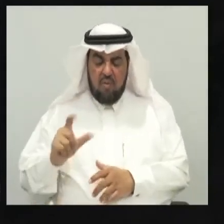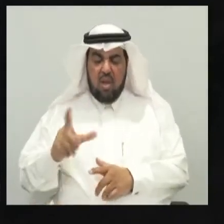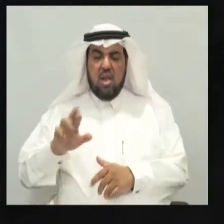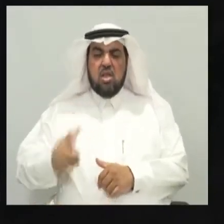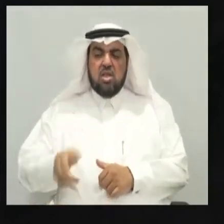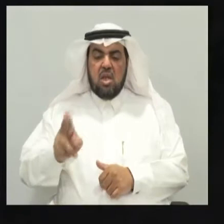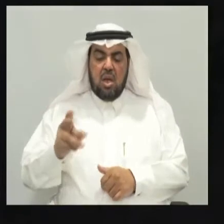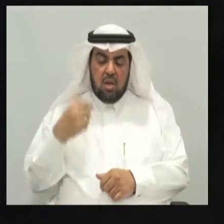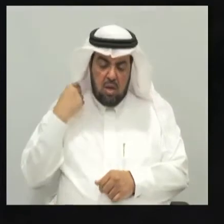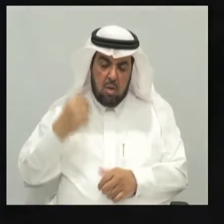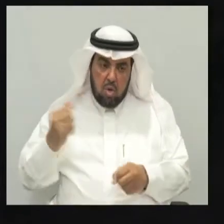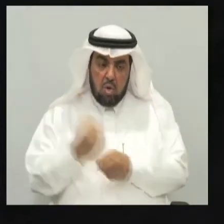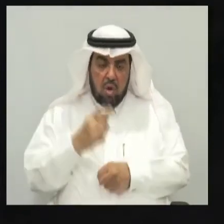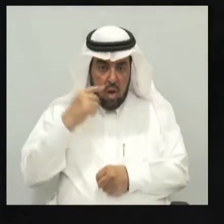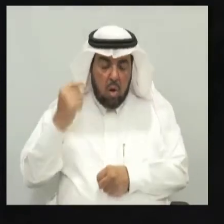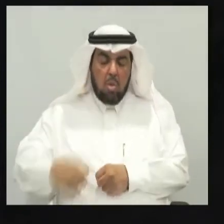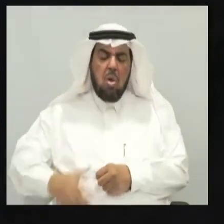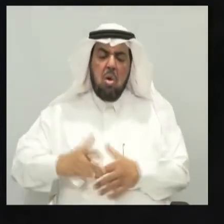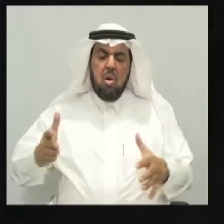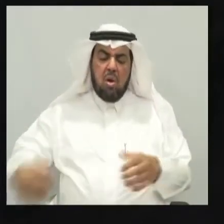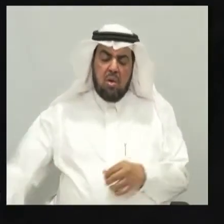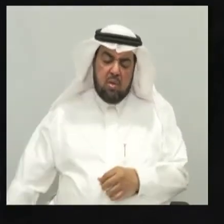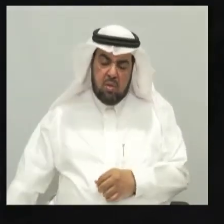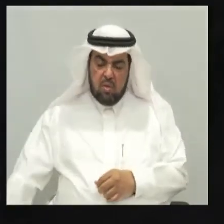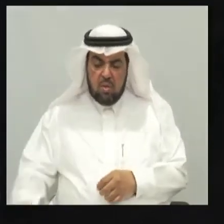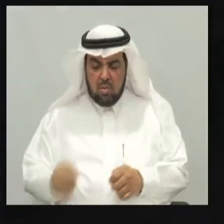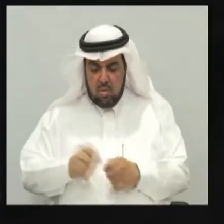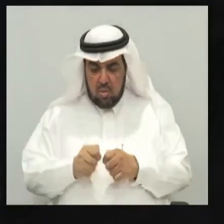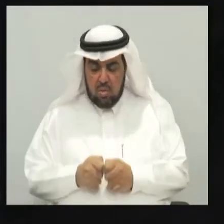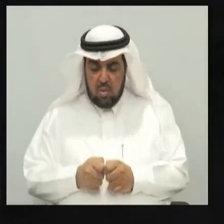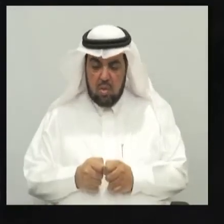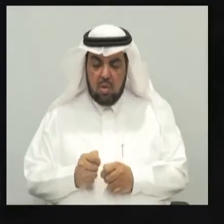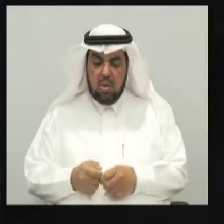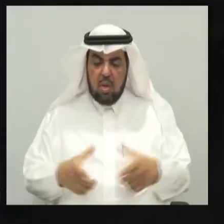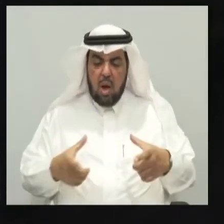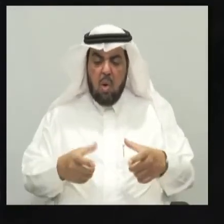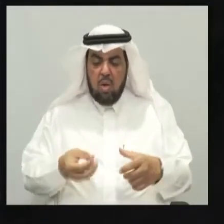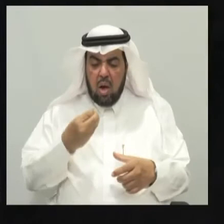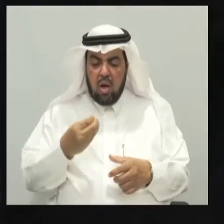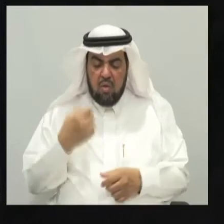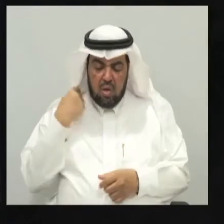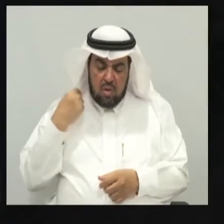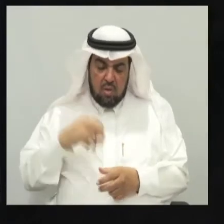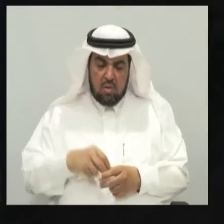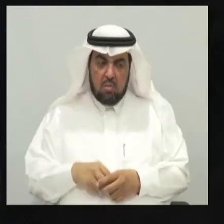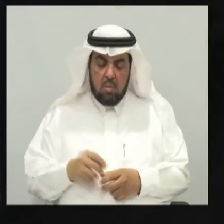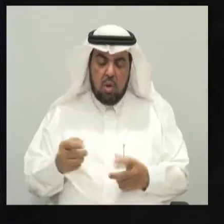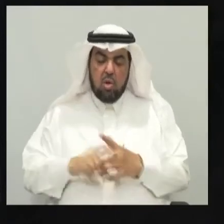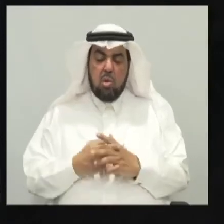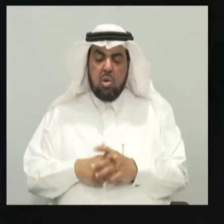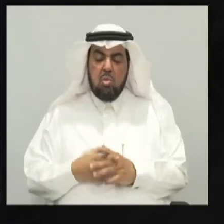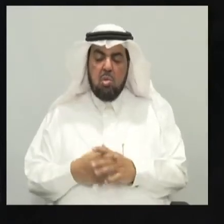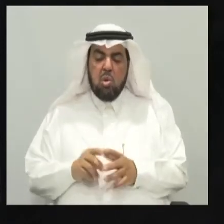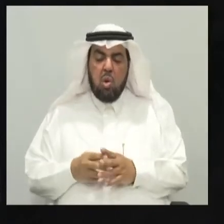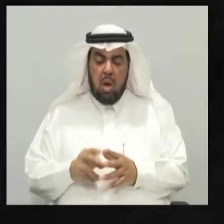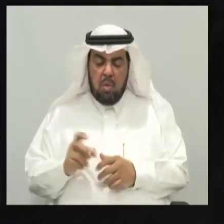مهولة في حياتنا اليومية، لو نعددها، والحديد لو نعددها، أغلب الأواني التي نطبخ بها هي مصنوعة من فلزات.